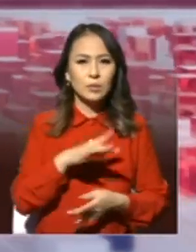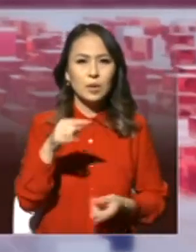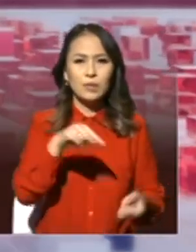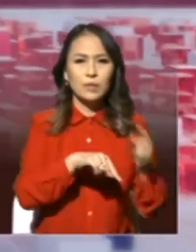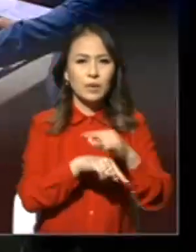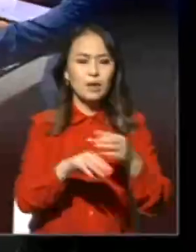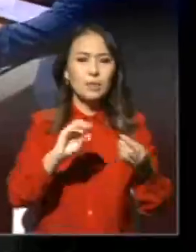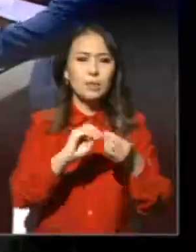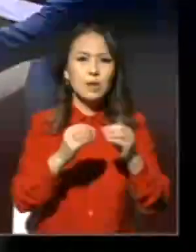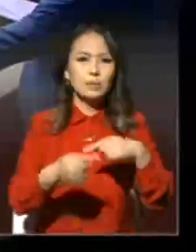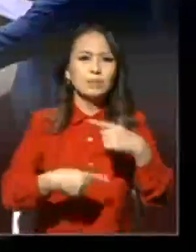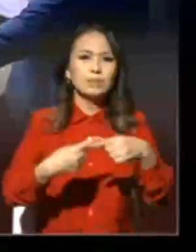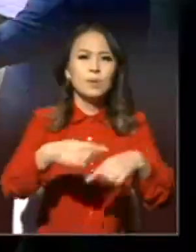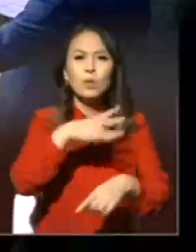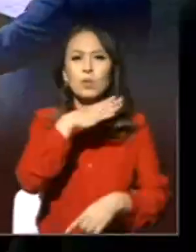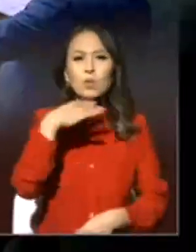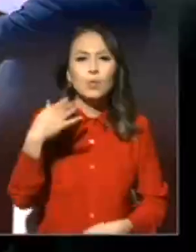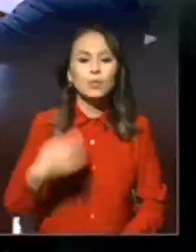көп.